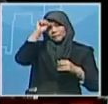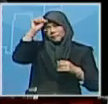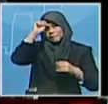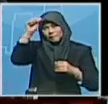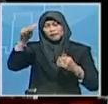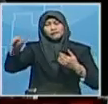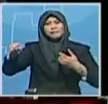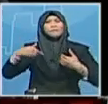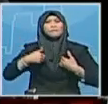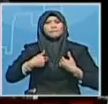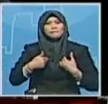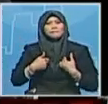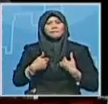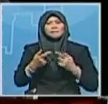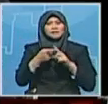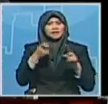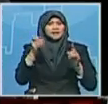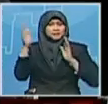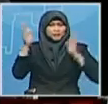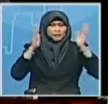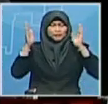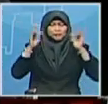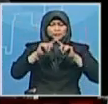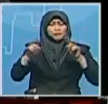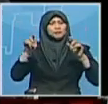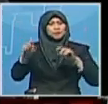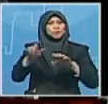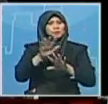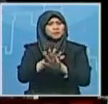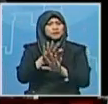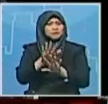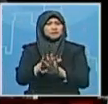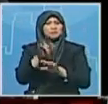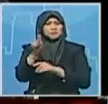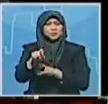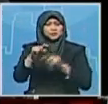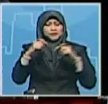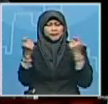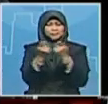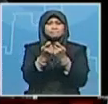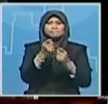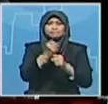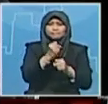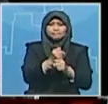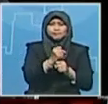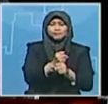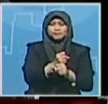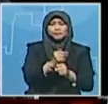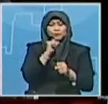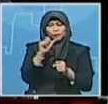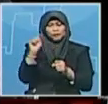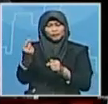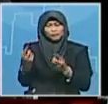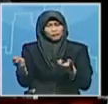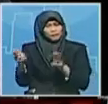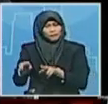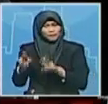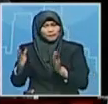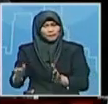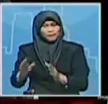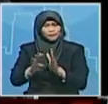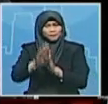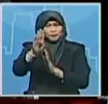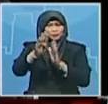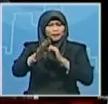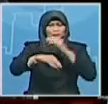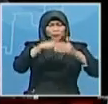dan beberapa negara-negara lain. Dan tapi kita nak perbanyakkan lagi players kita. Tak kira bukan kontraktor saja, bukan saja developers,